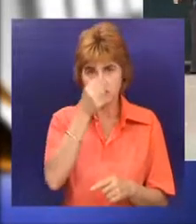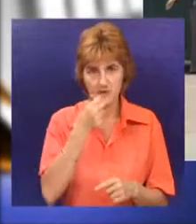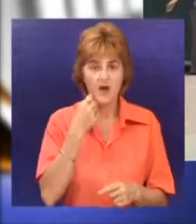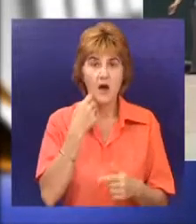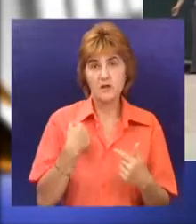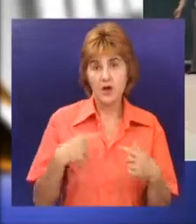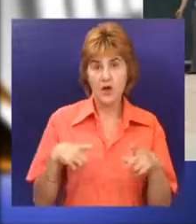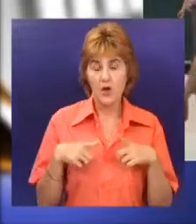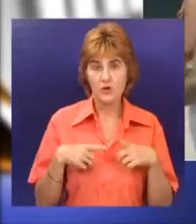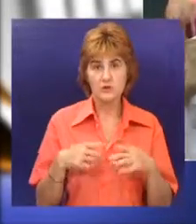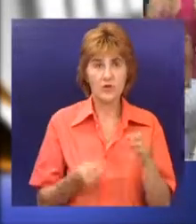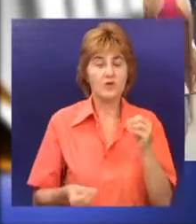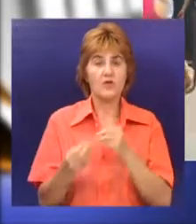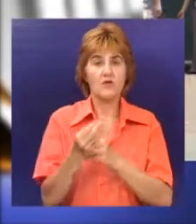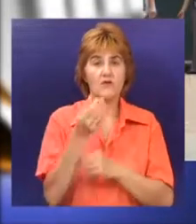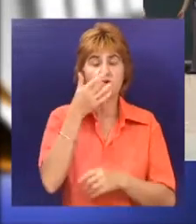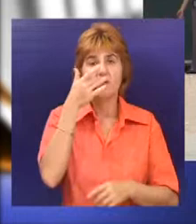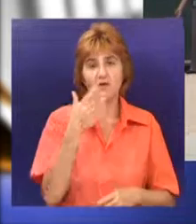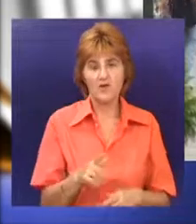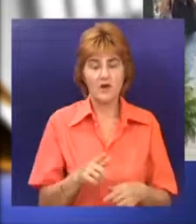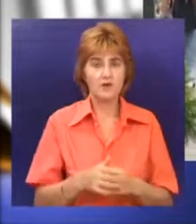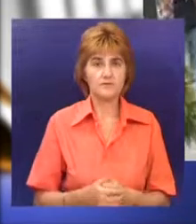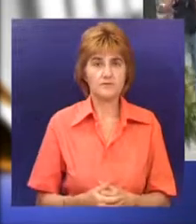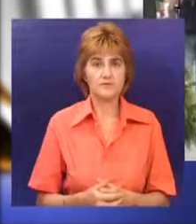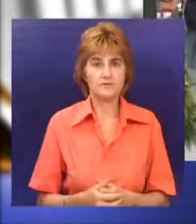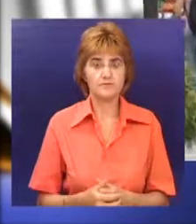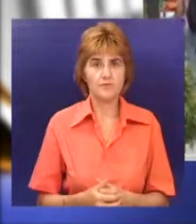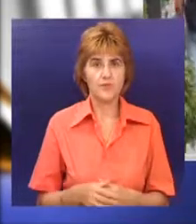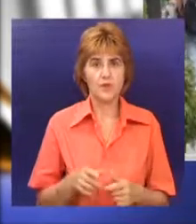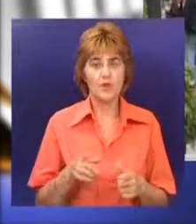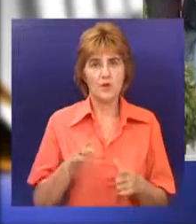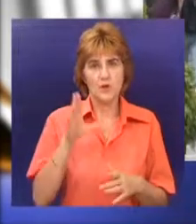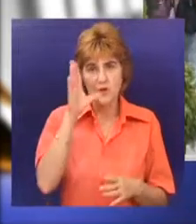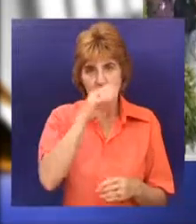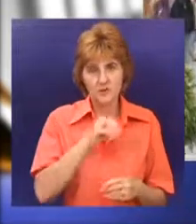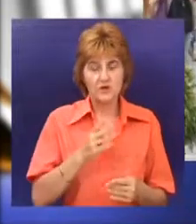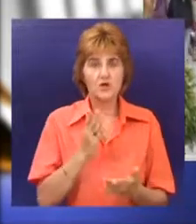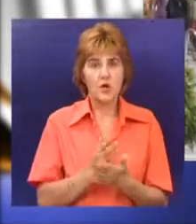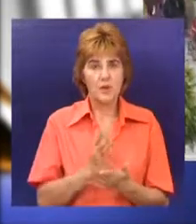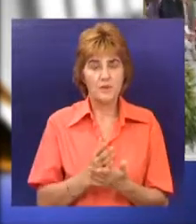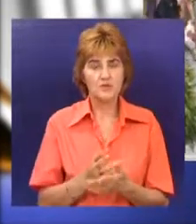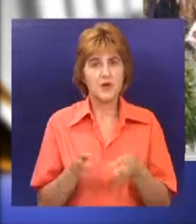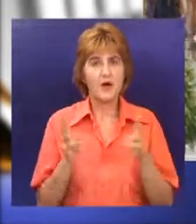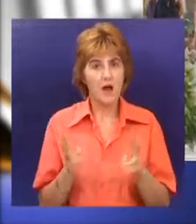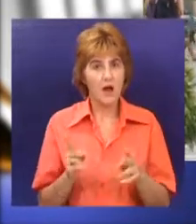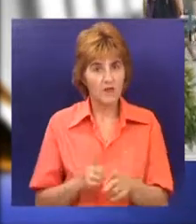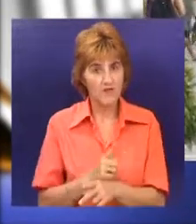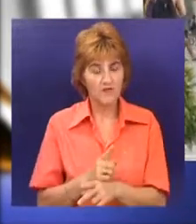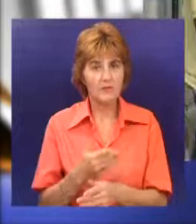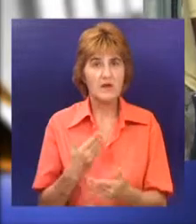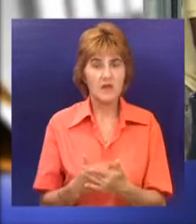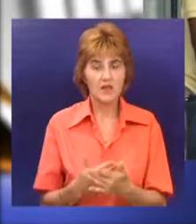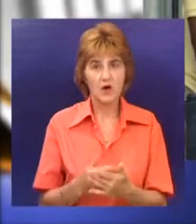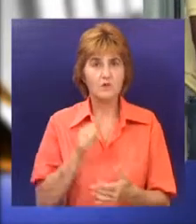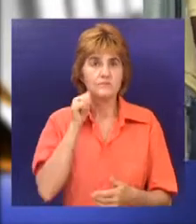možemo očekivati možda i najtopliji dan ovoga leta, bar do sada. Već u petak večer ponovo može doći do zahlađenja, tako